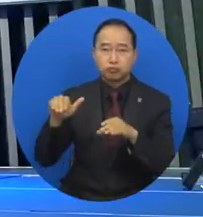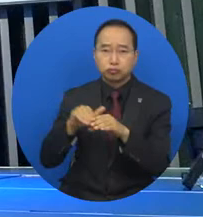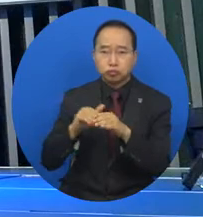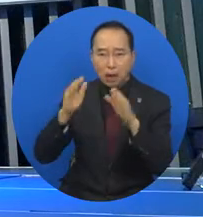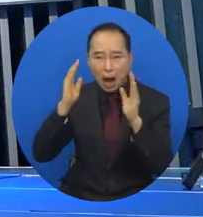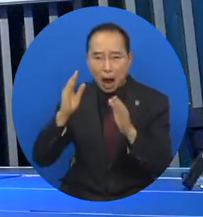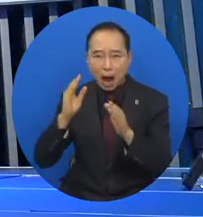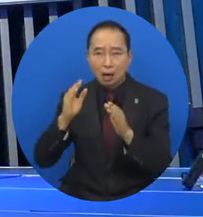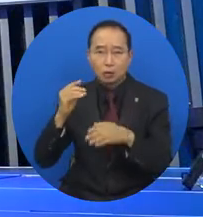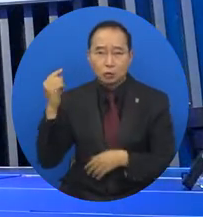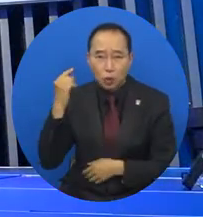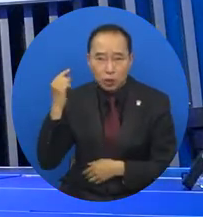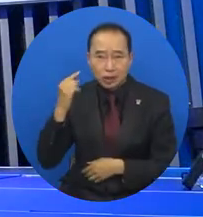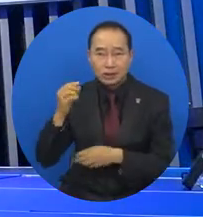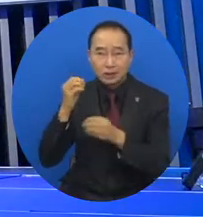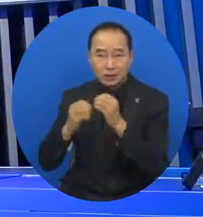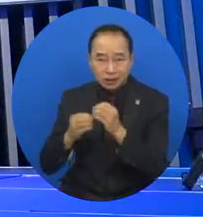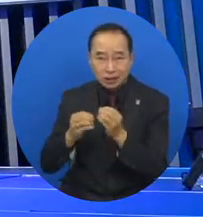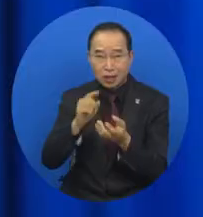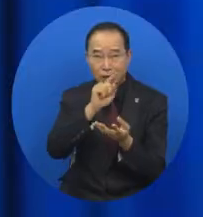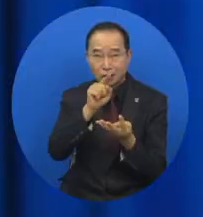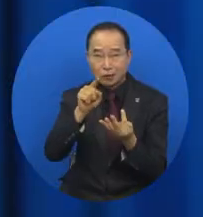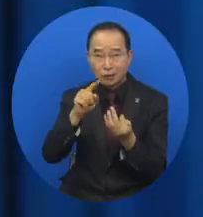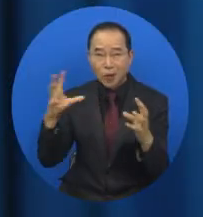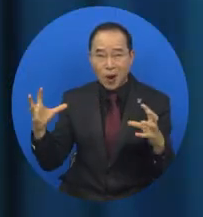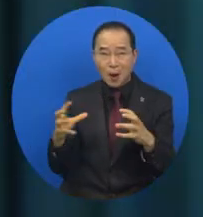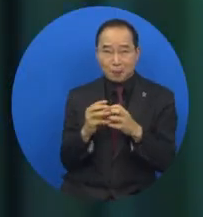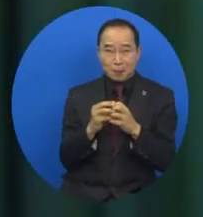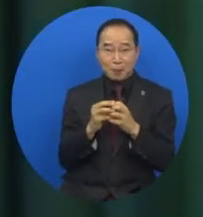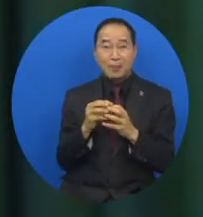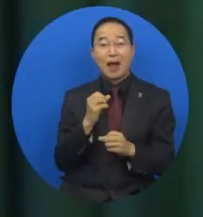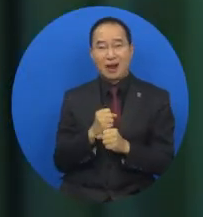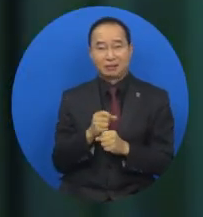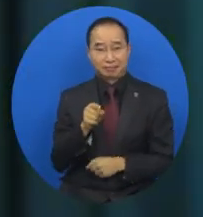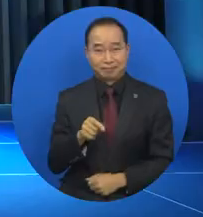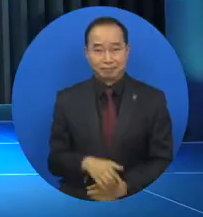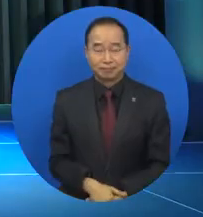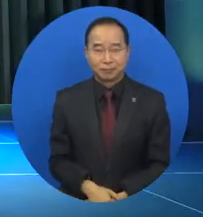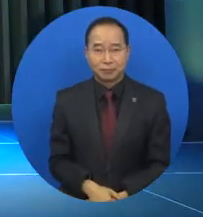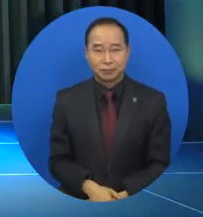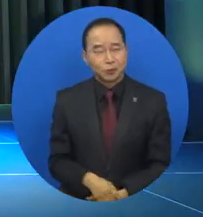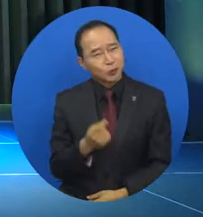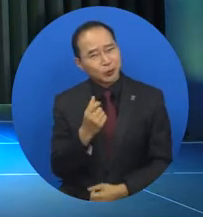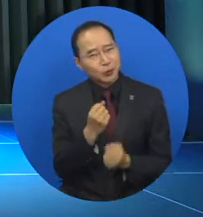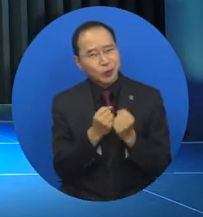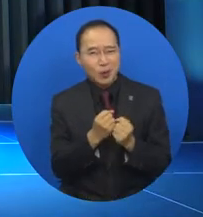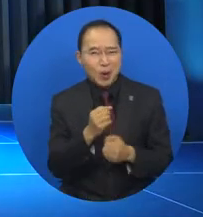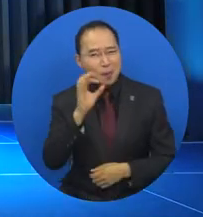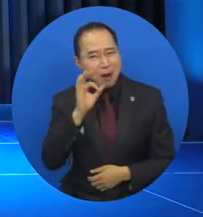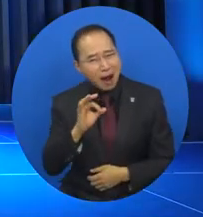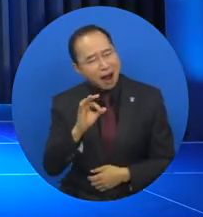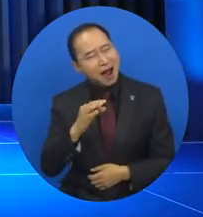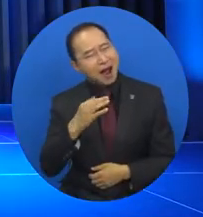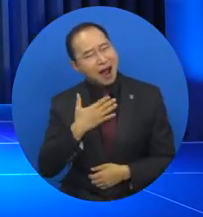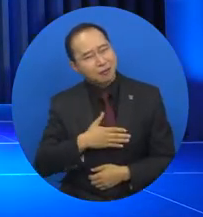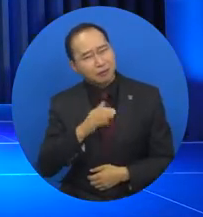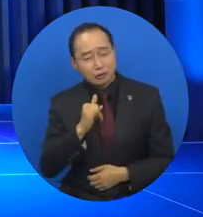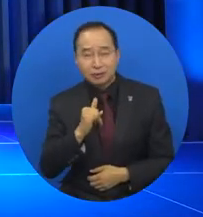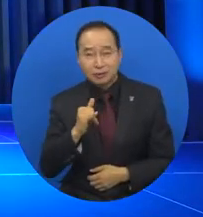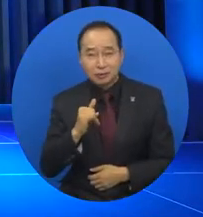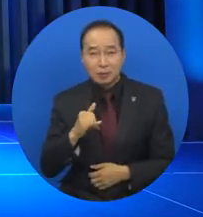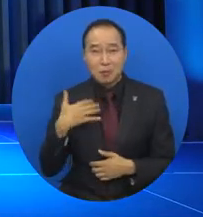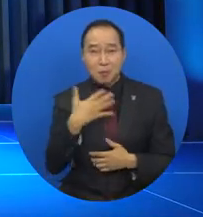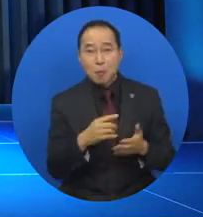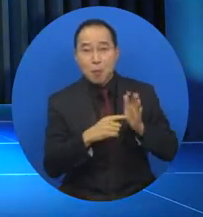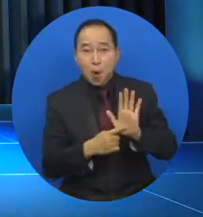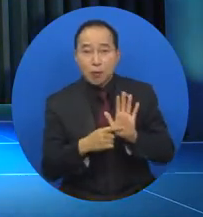그림, 문학, 시, 소리 등을 함께 아우러서 예술 치료를 하고 있습니다. 좀 더 설명을 들어봐야 잘